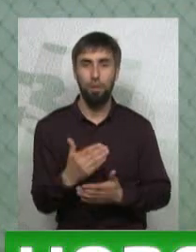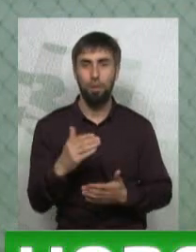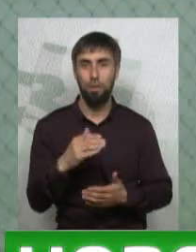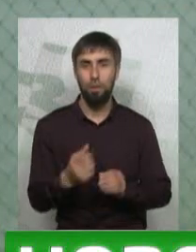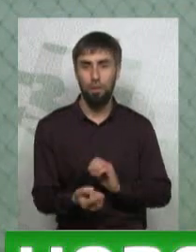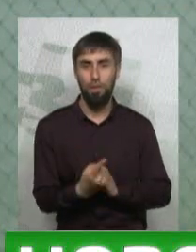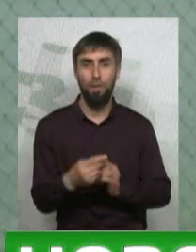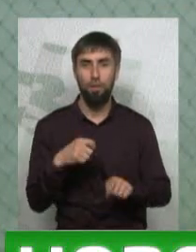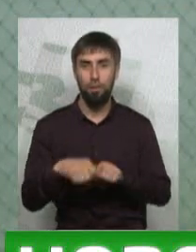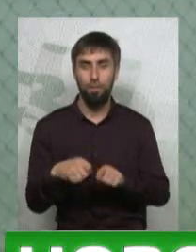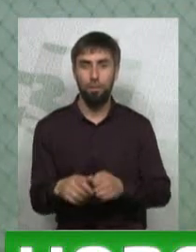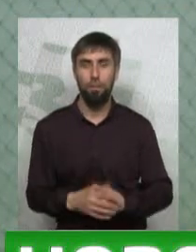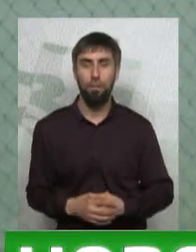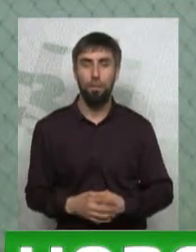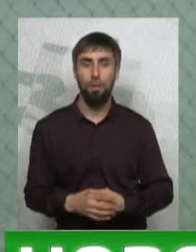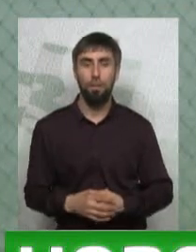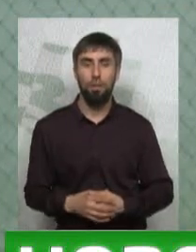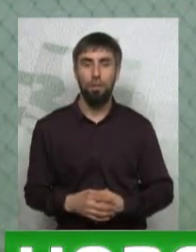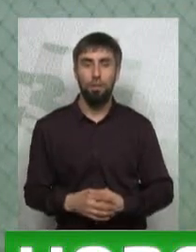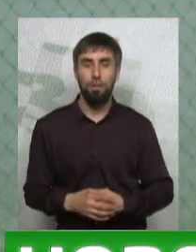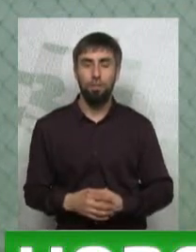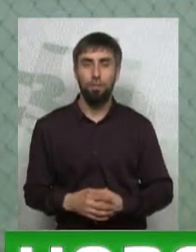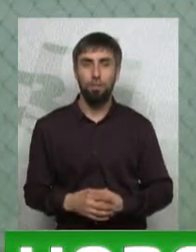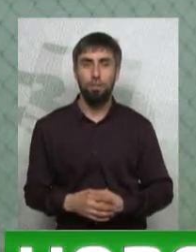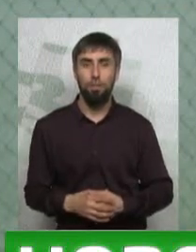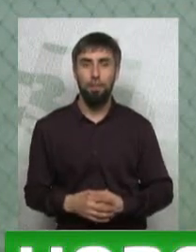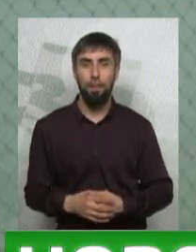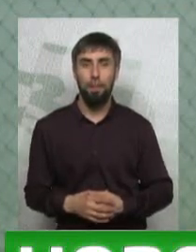источники финансирования. Адам Мережков, Джамаль Султыгов, Новости 24.